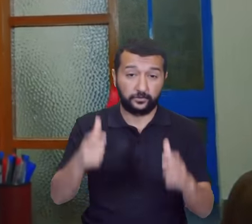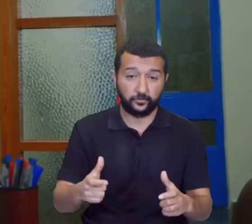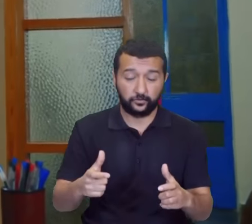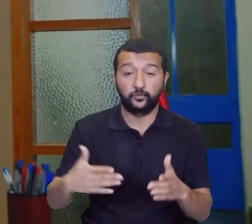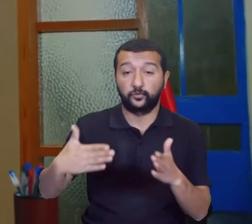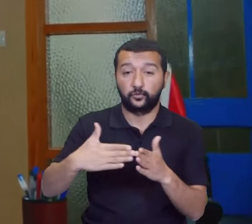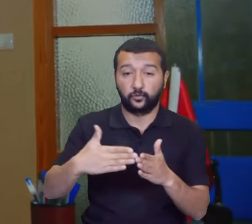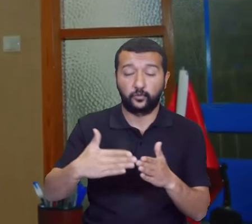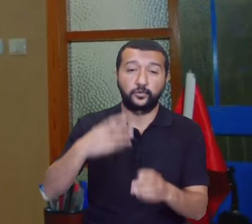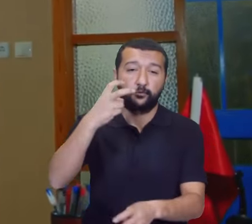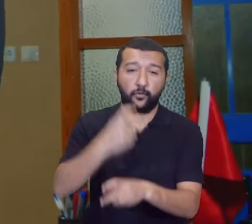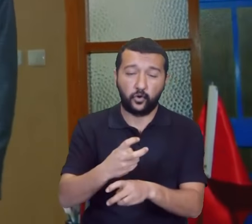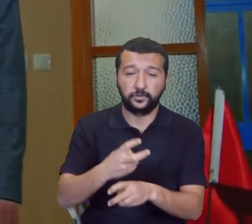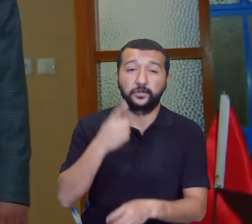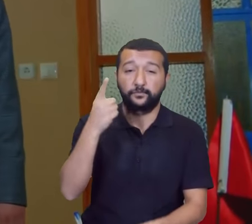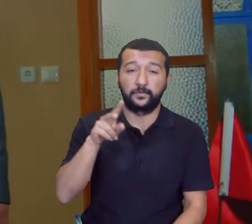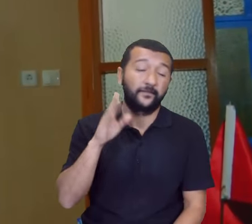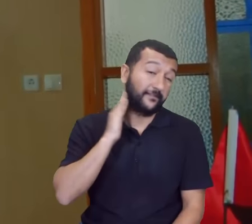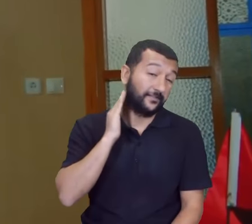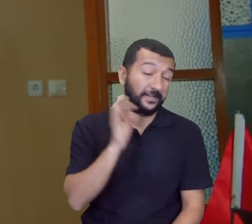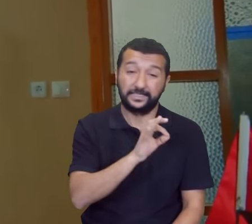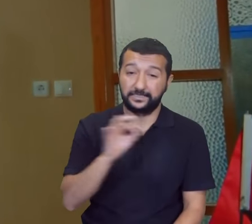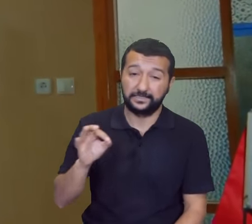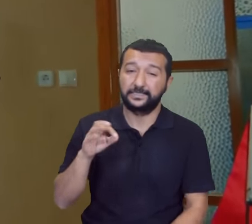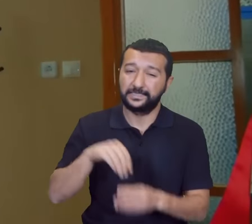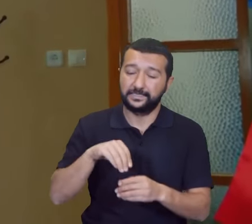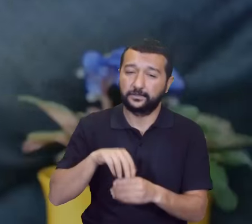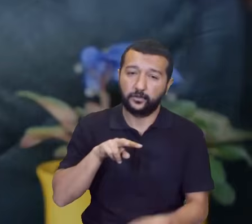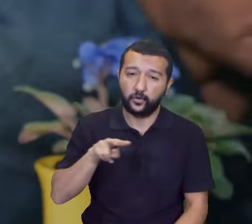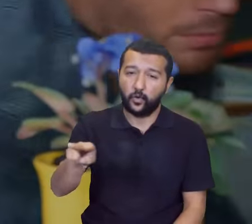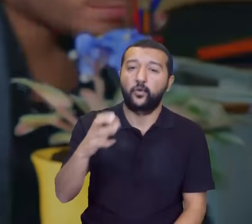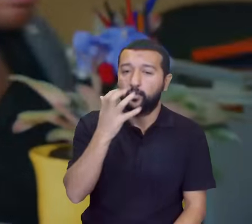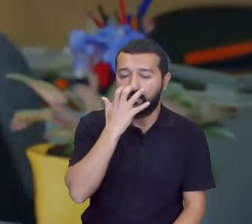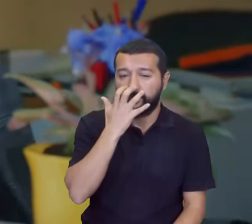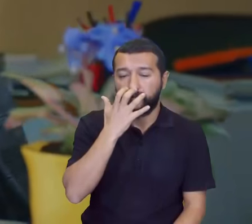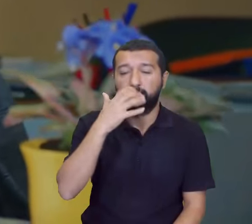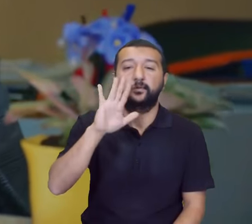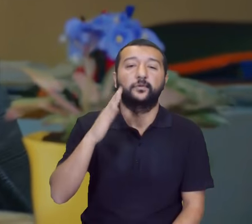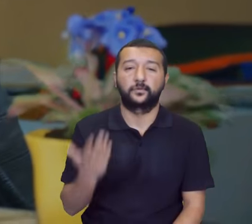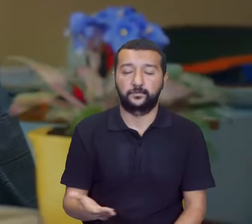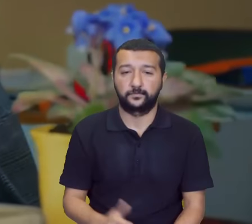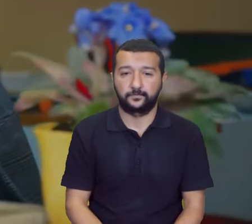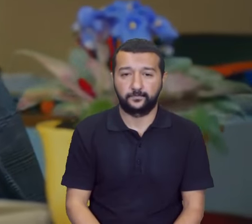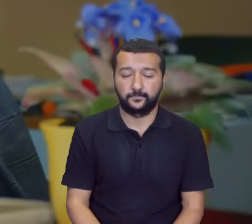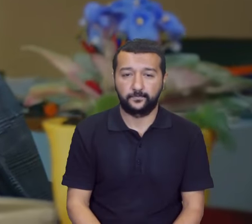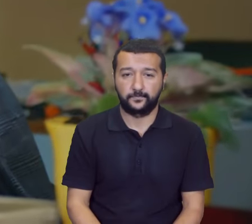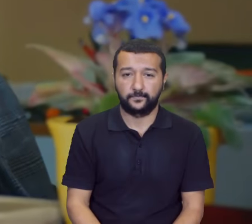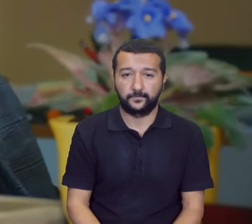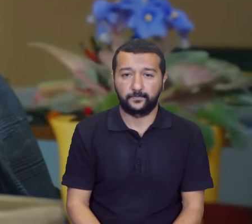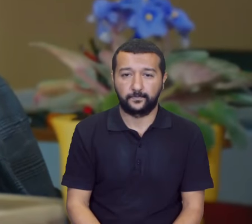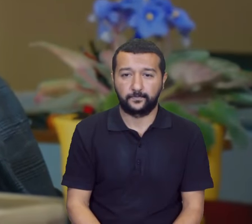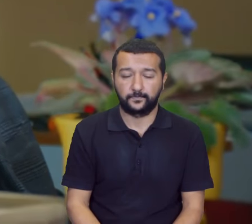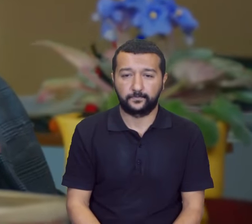Hangimiz bir kuydu köşe başı? Misafirleri buyur ettiği masanın önündeki koltuklara oturdu.